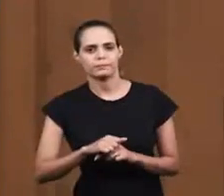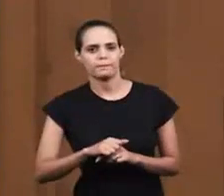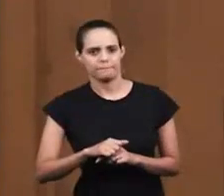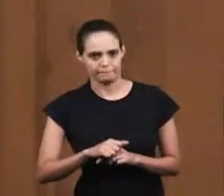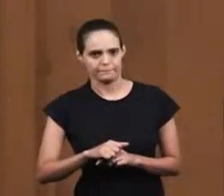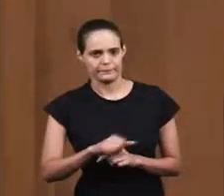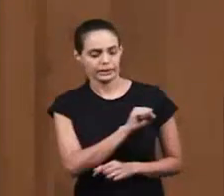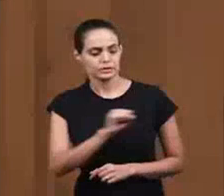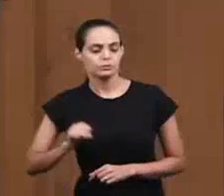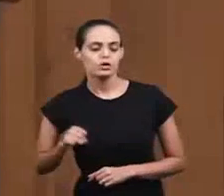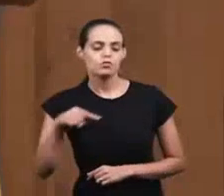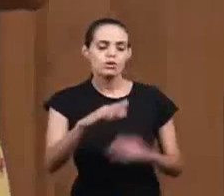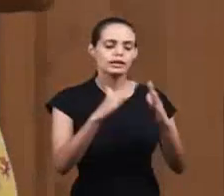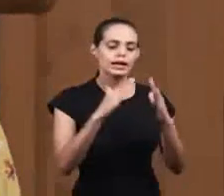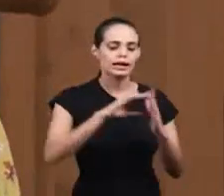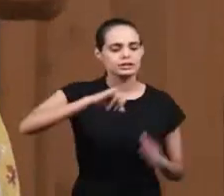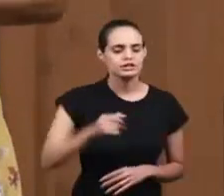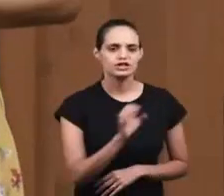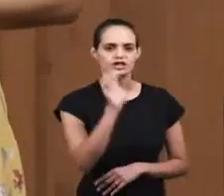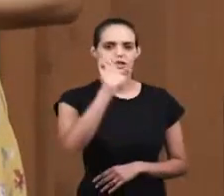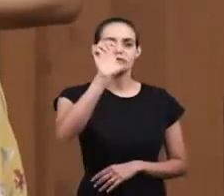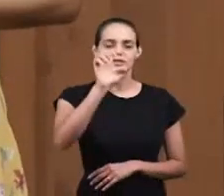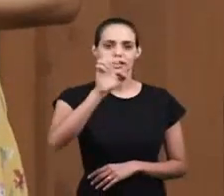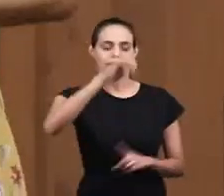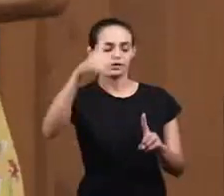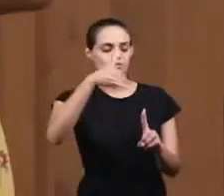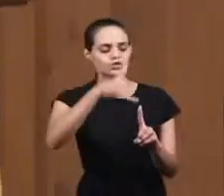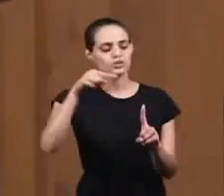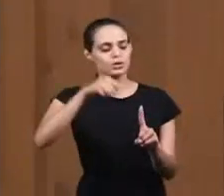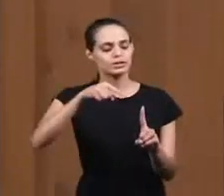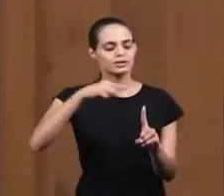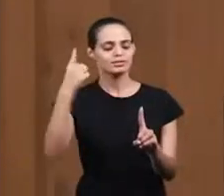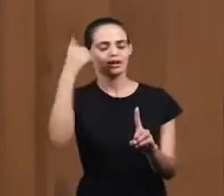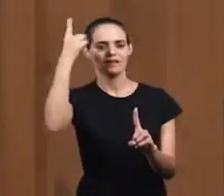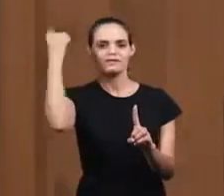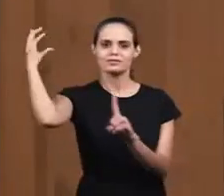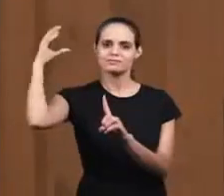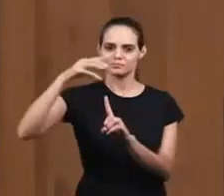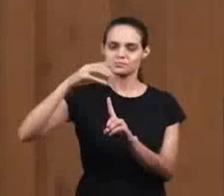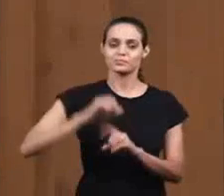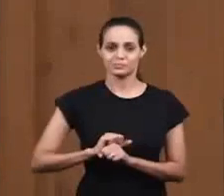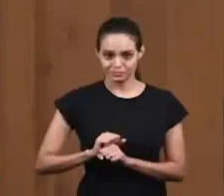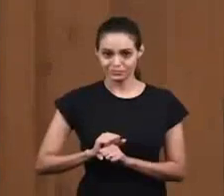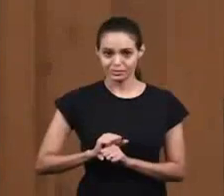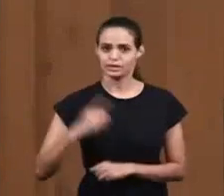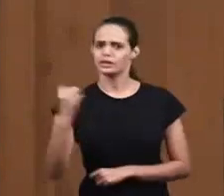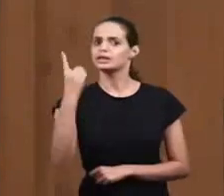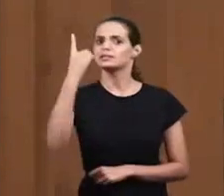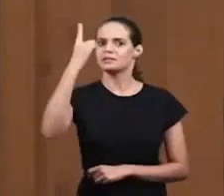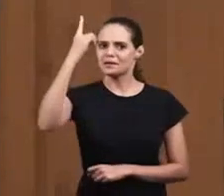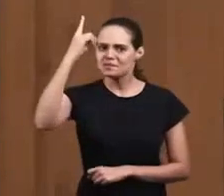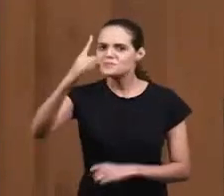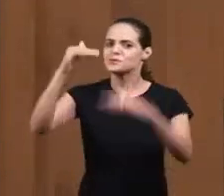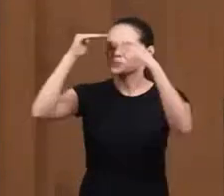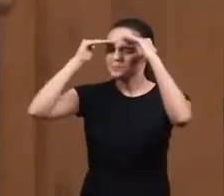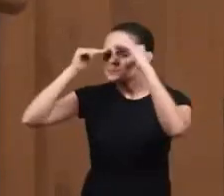salben. Und Samuel ging in das Haus des Jesse und er salbte David, den Jüngsten.